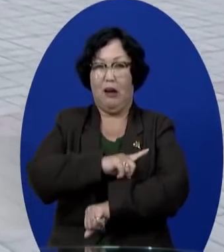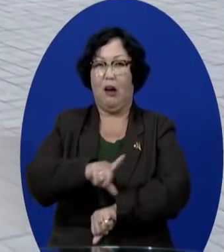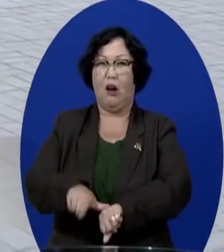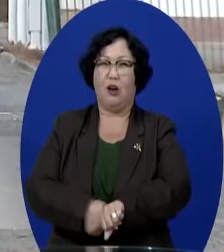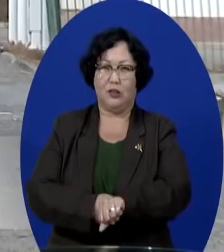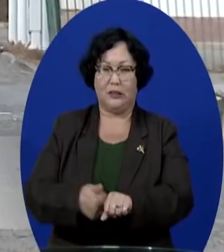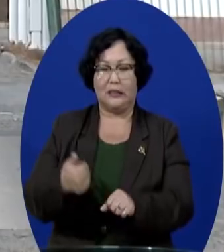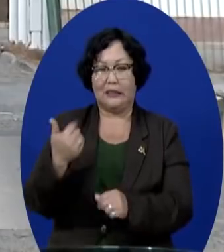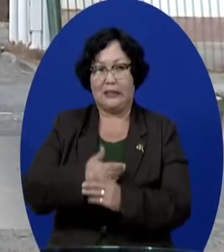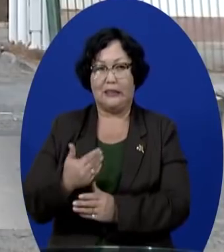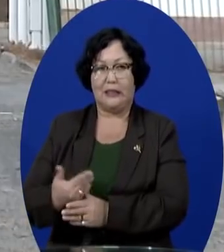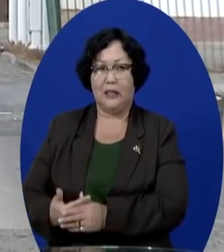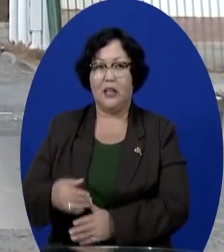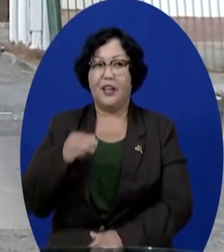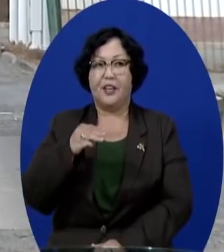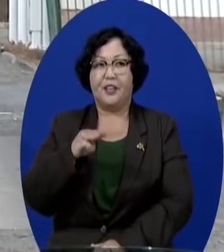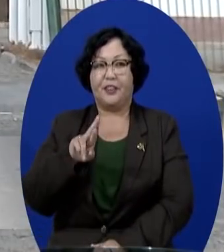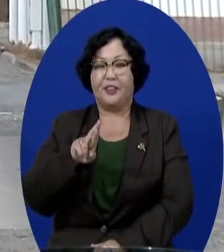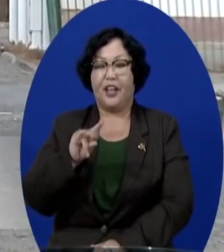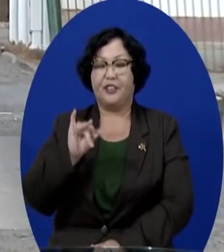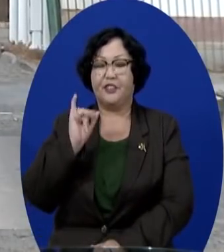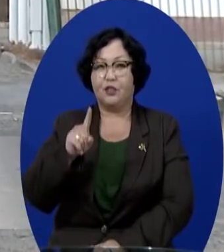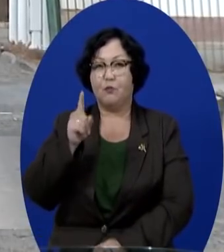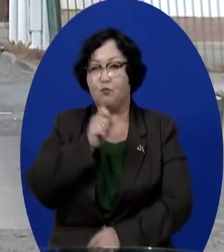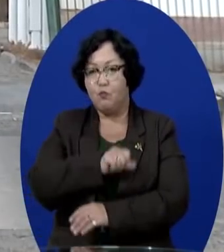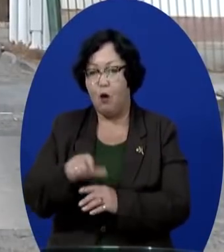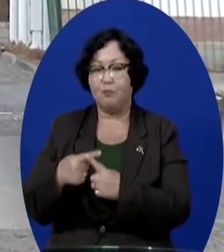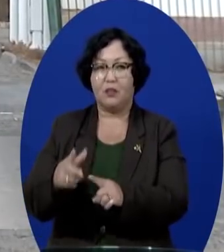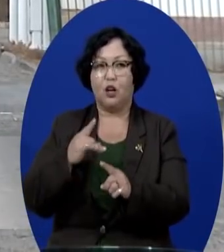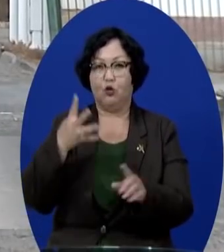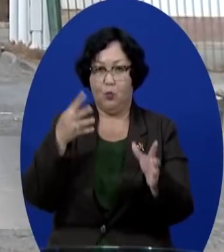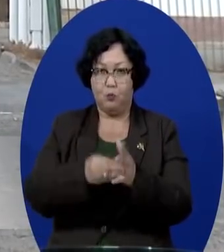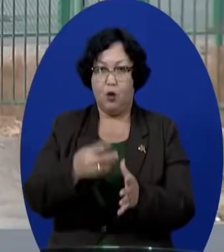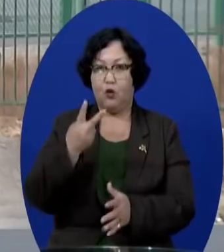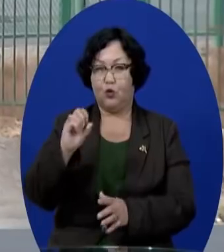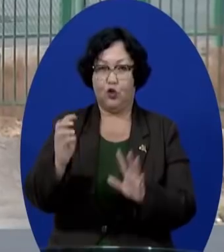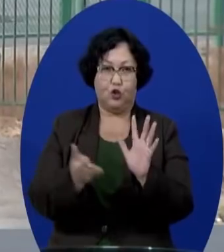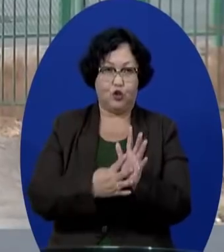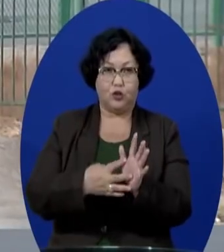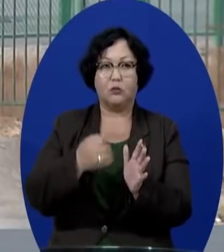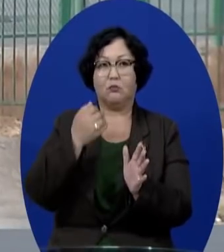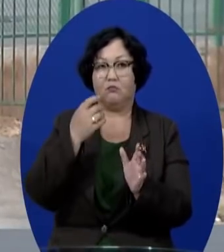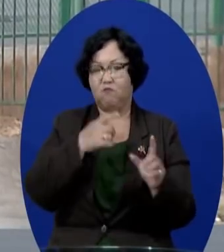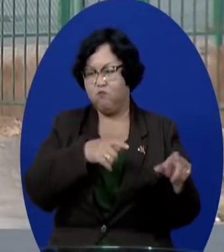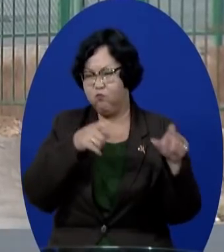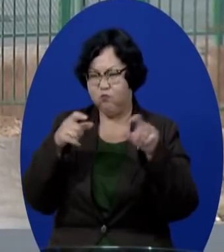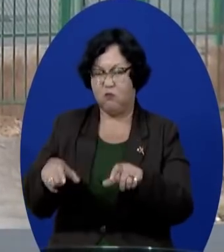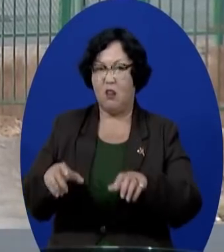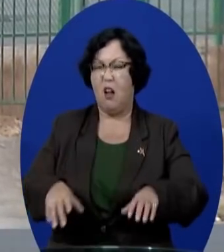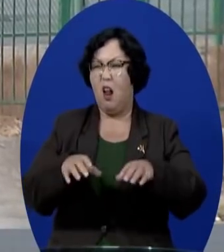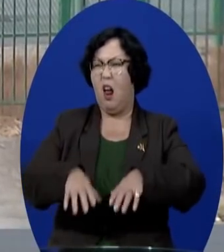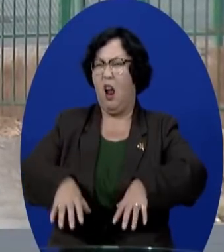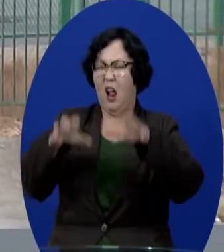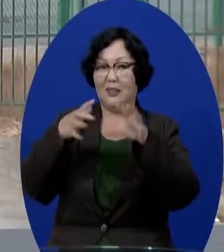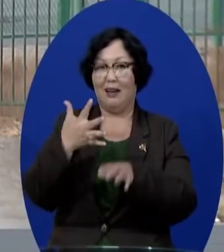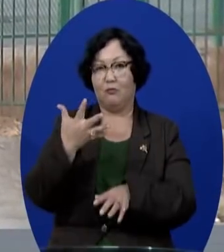байна. Харин танжийн боомт дээр 9 хоногийн өмнөх тооллогоор 4209 чингэлэг ачаа бөөгнөрсөн байжээ. Үүний 503